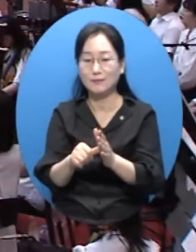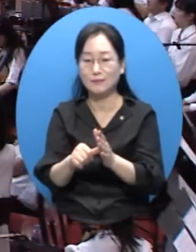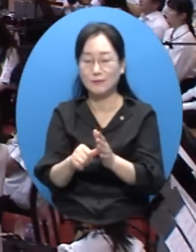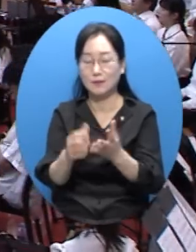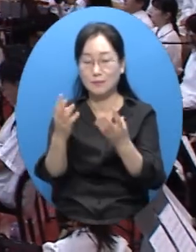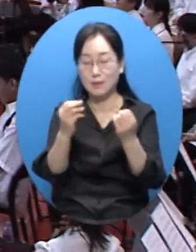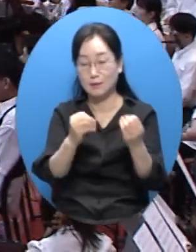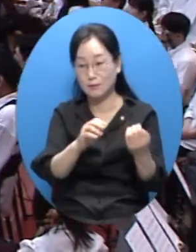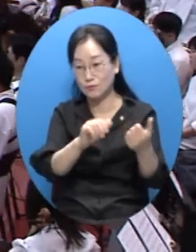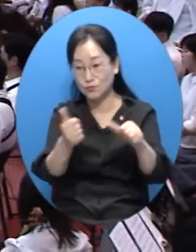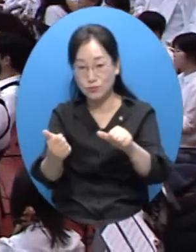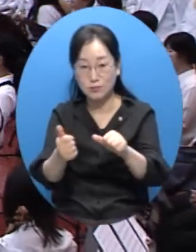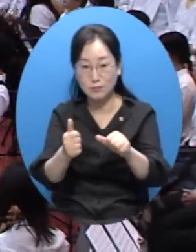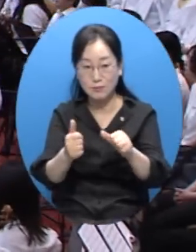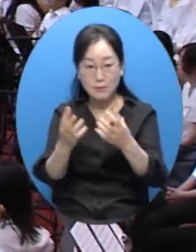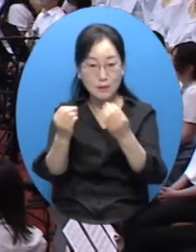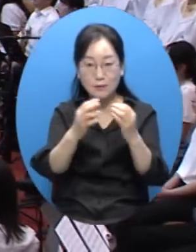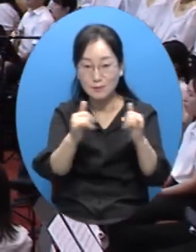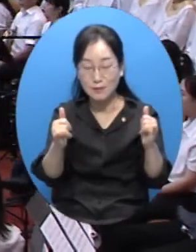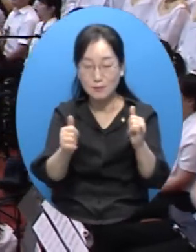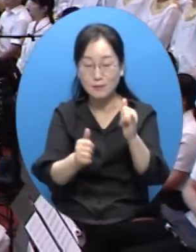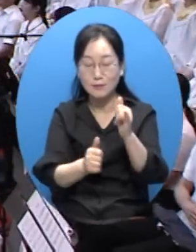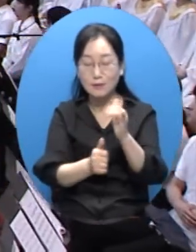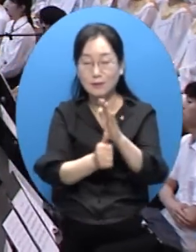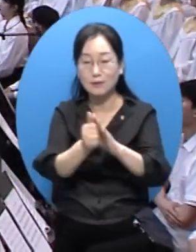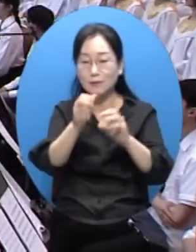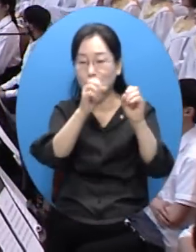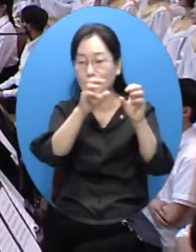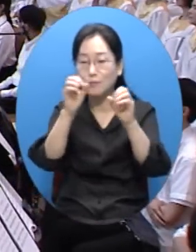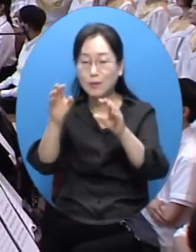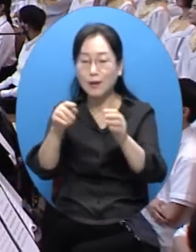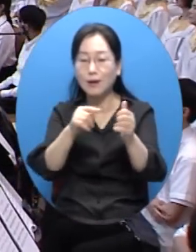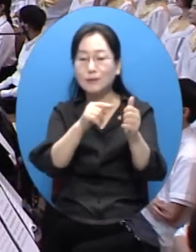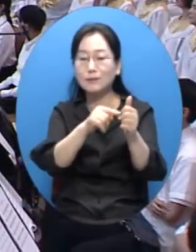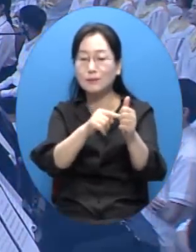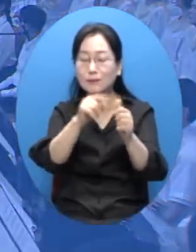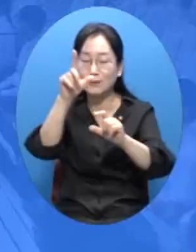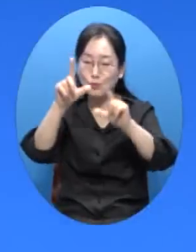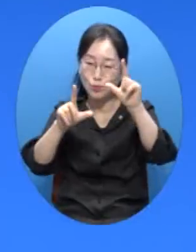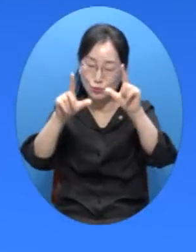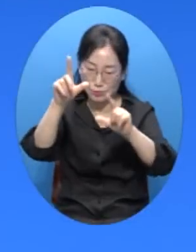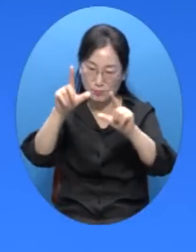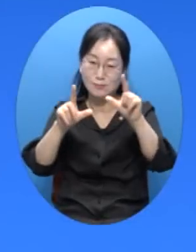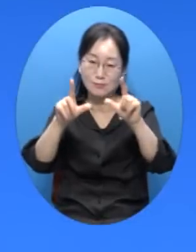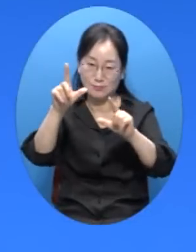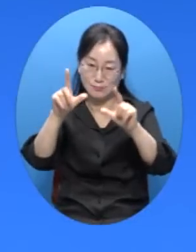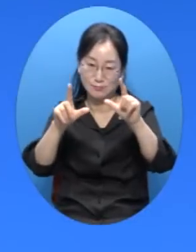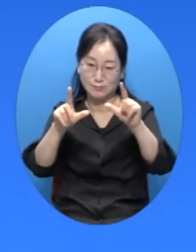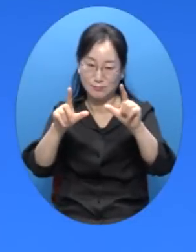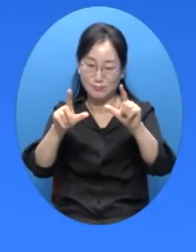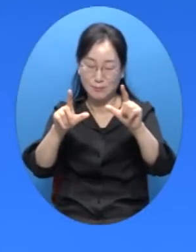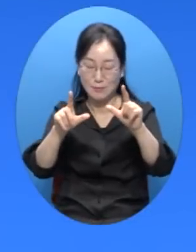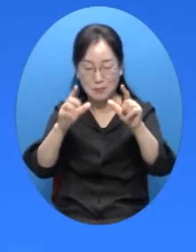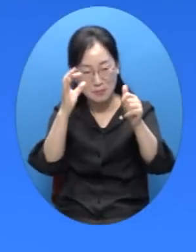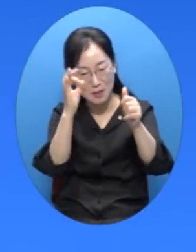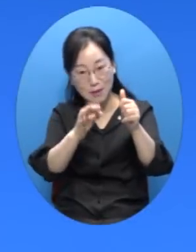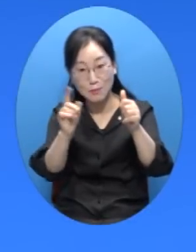죽어가는 수많은 사람에게 희망을 전한 이 희대 박사님의 모습을 통해서 오늘 우리에게 말씀하십니다.